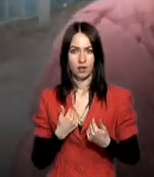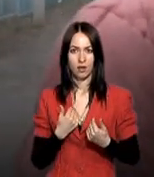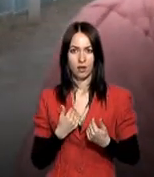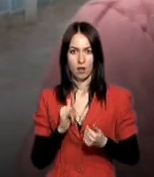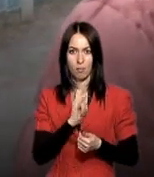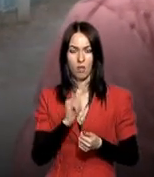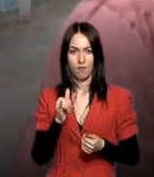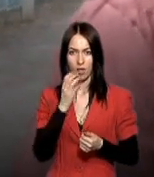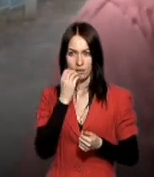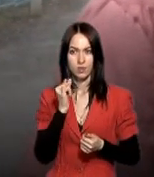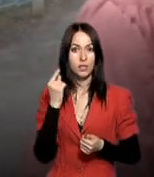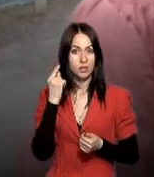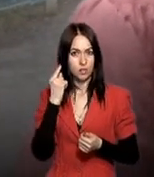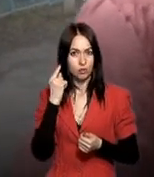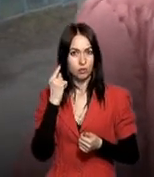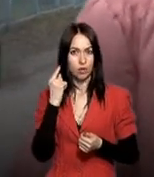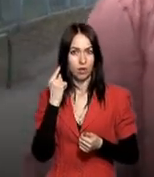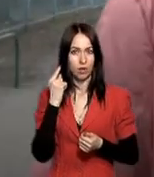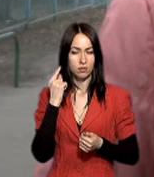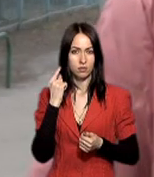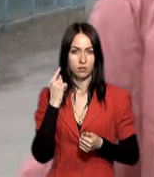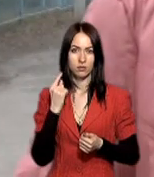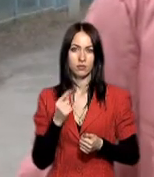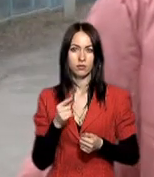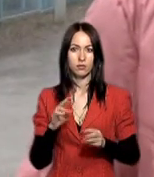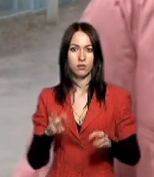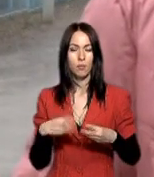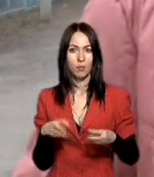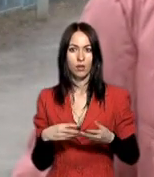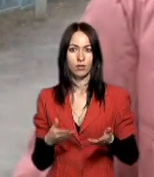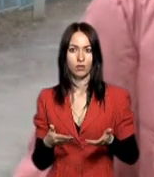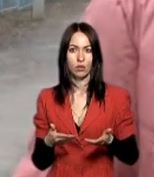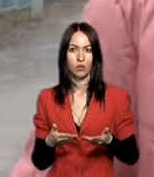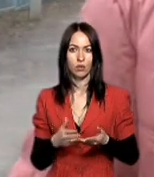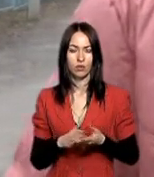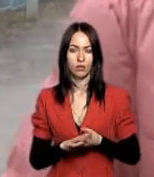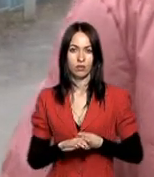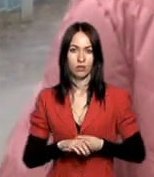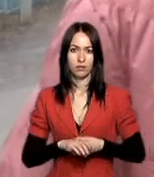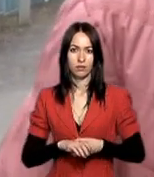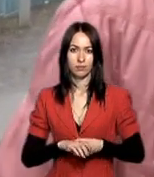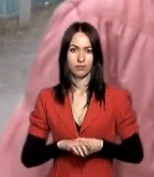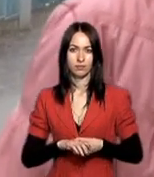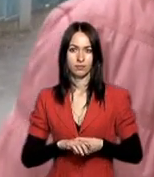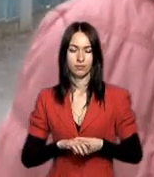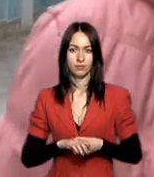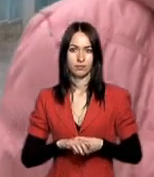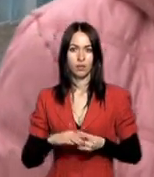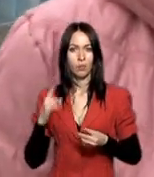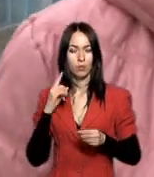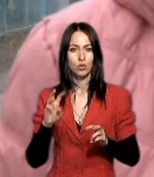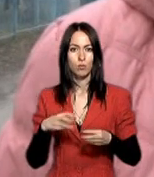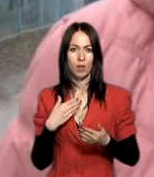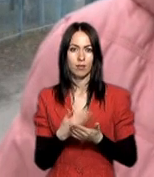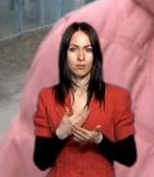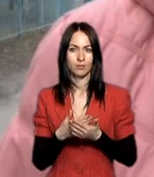цвіти і слышала, ну як, собачка отак вроді як... Ви знаєте, я якраз поливала квіти і почула, собачка